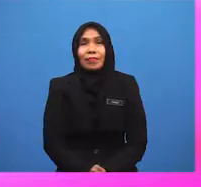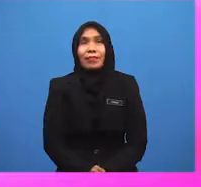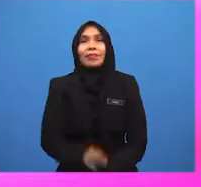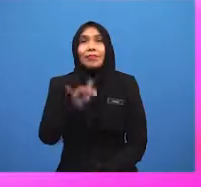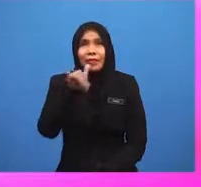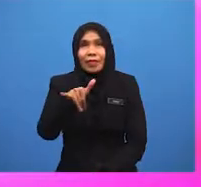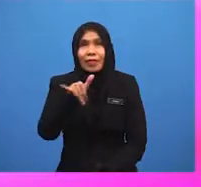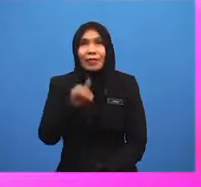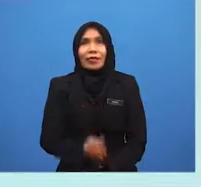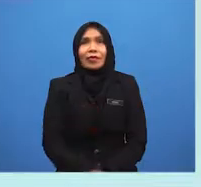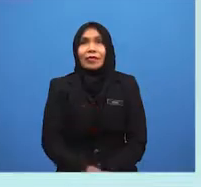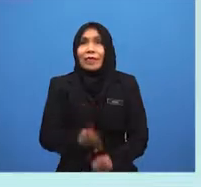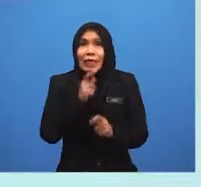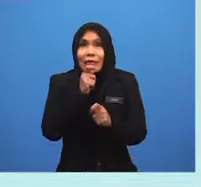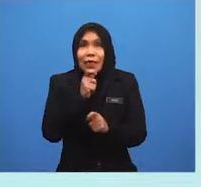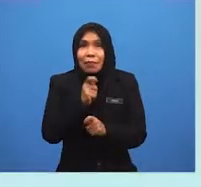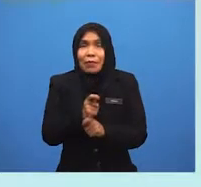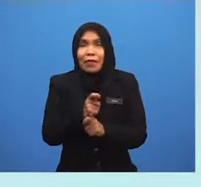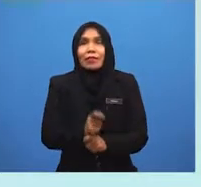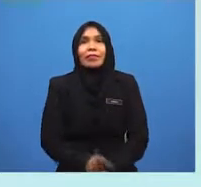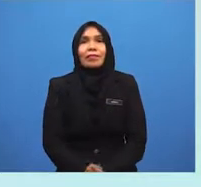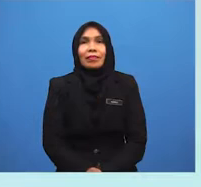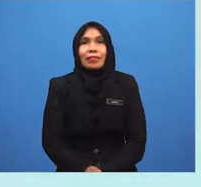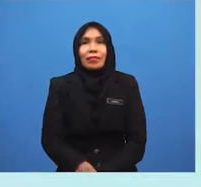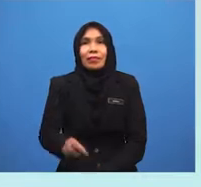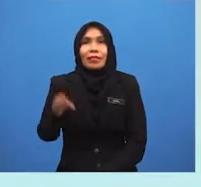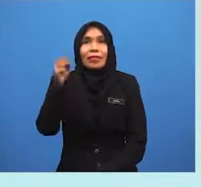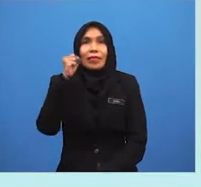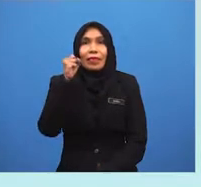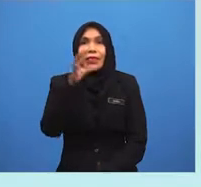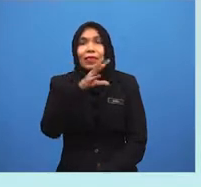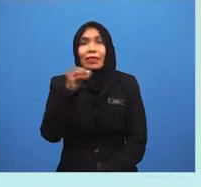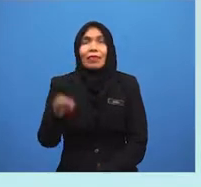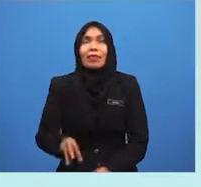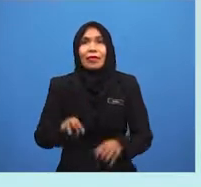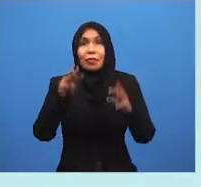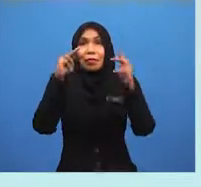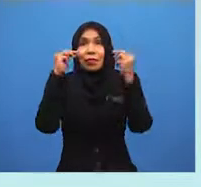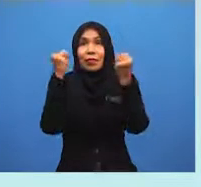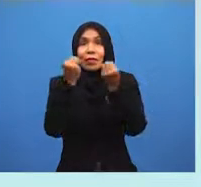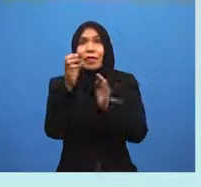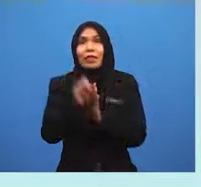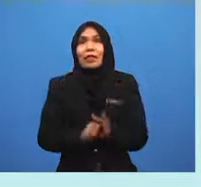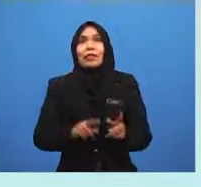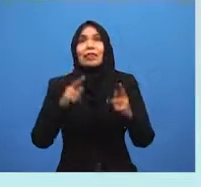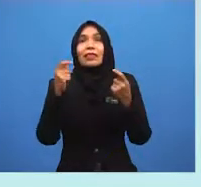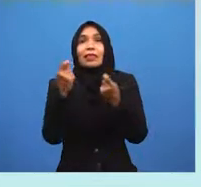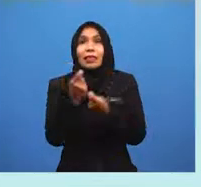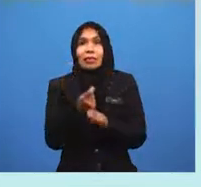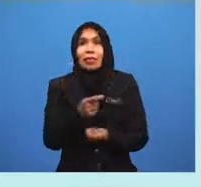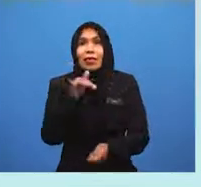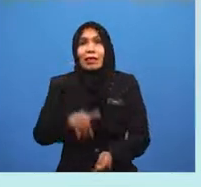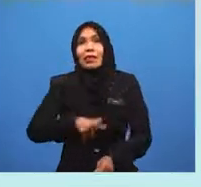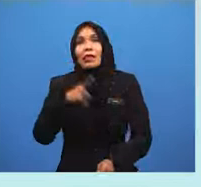Ya, tepat sekali. Sara dan masyarakat setempat yang lain menunjukkan